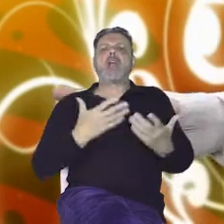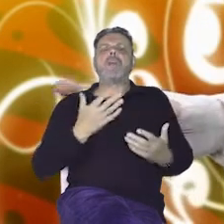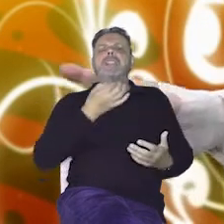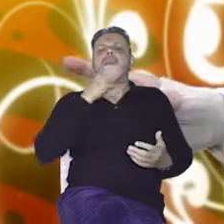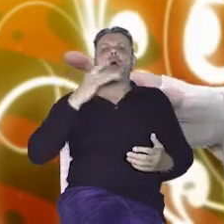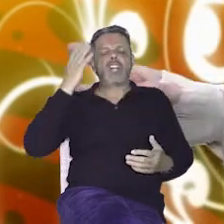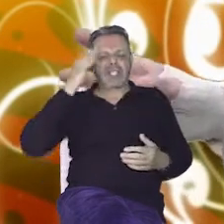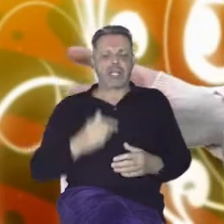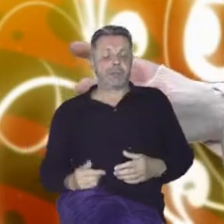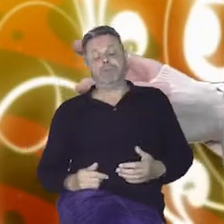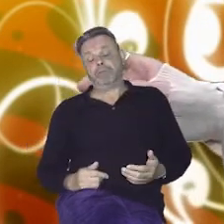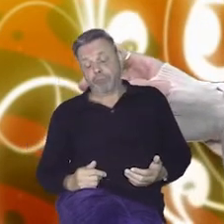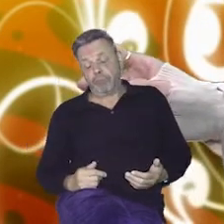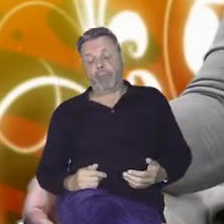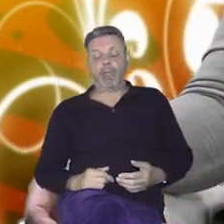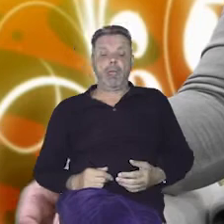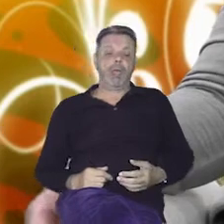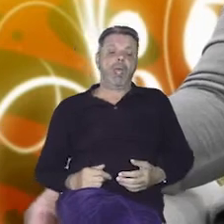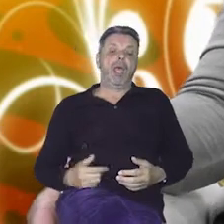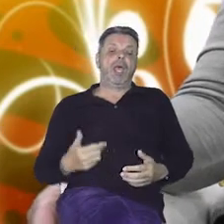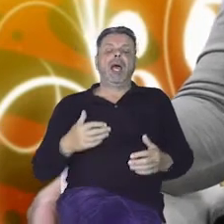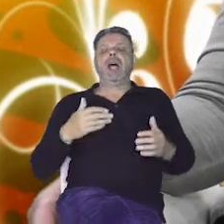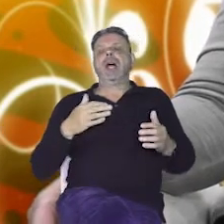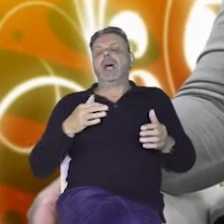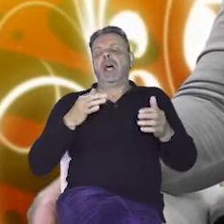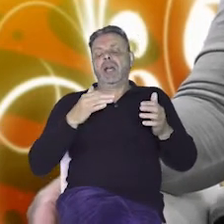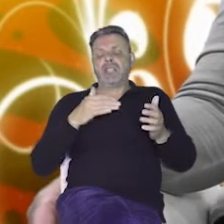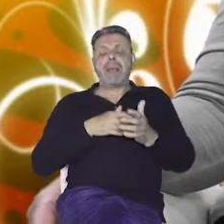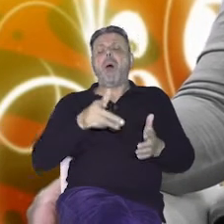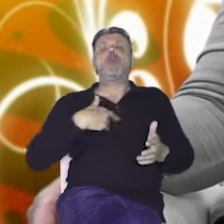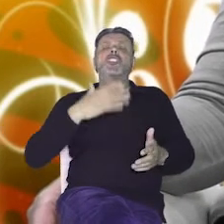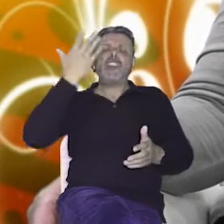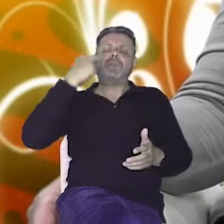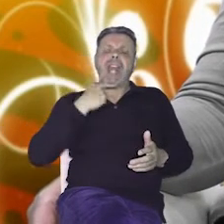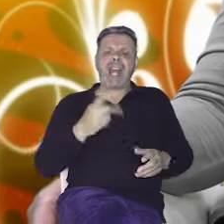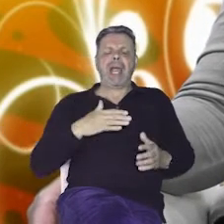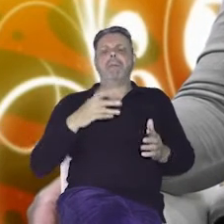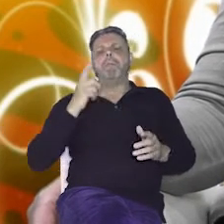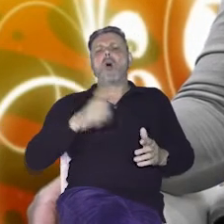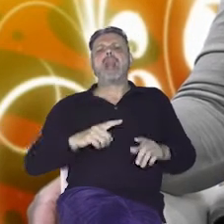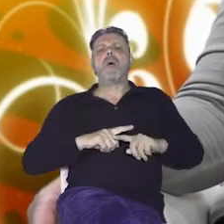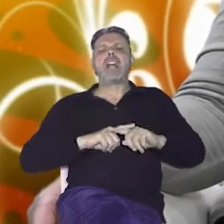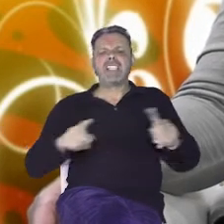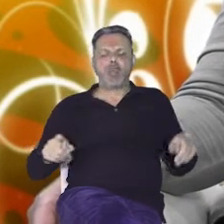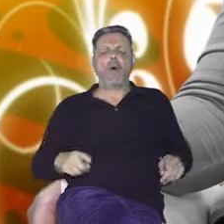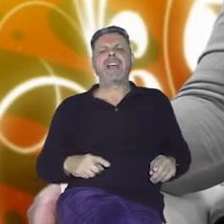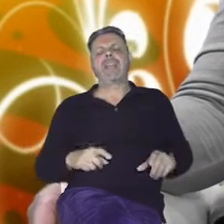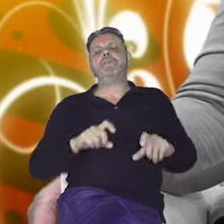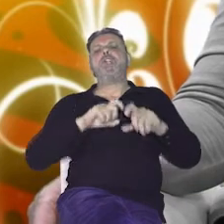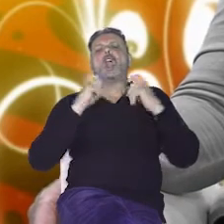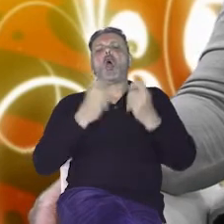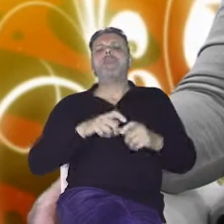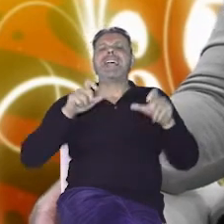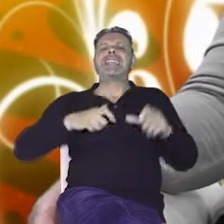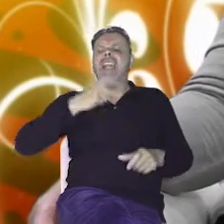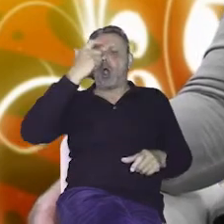skrb za osobe s demencijom, sigurno treba ovo što sam već prije rekla, znači treba razlikovati, treba razlikovati dom za starije osobe i